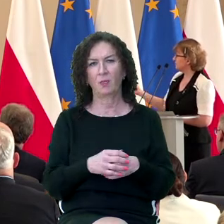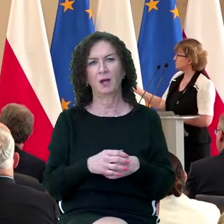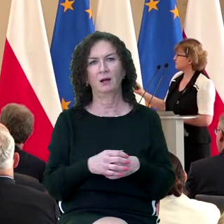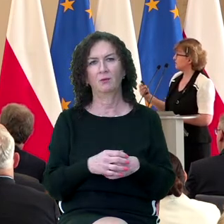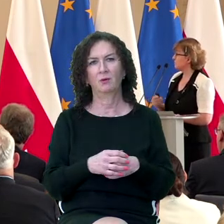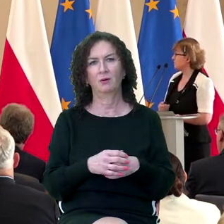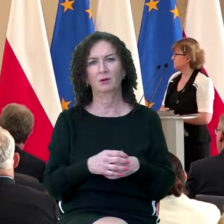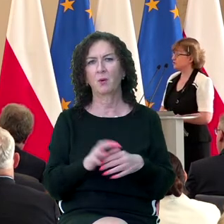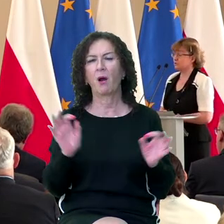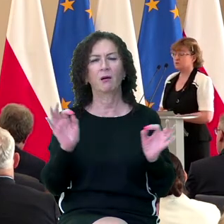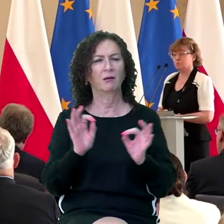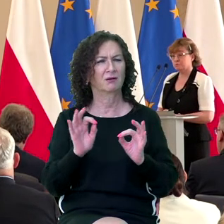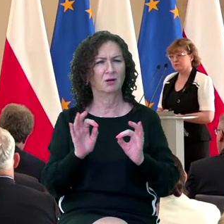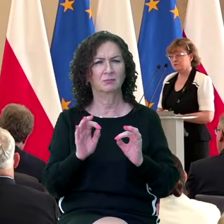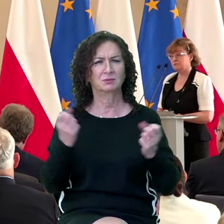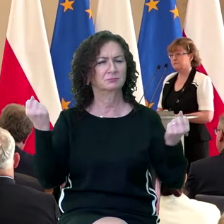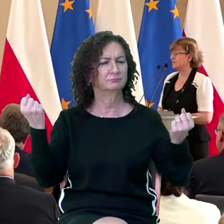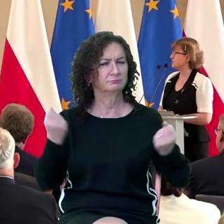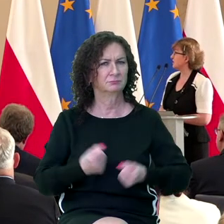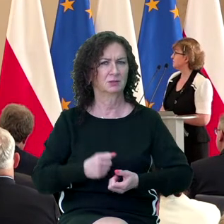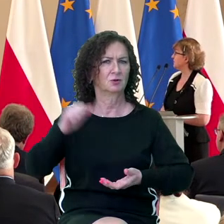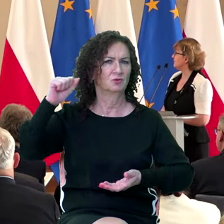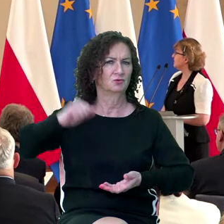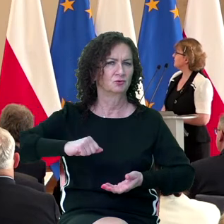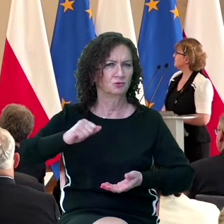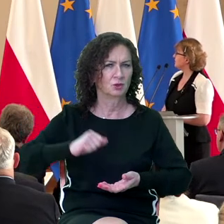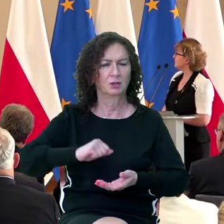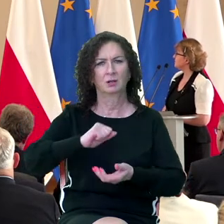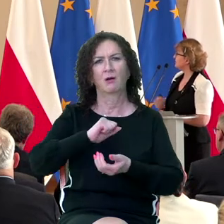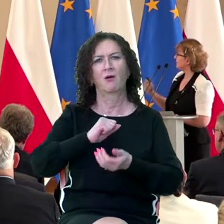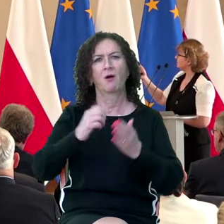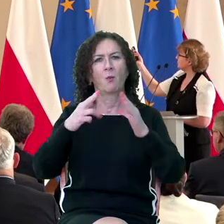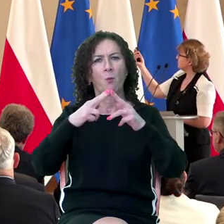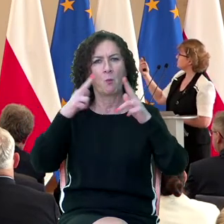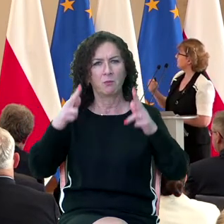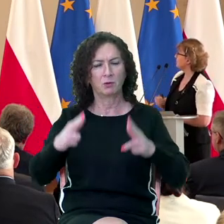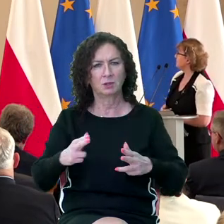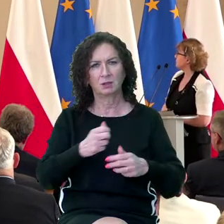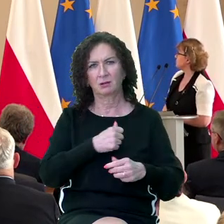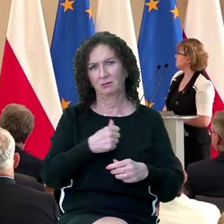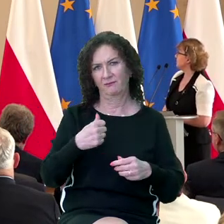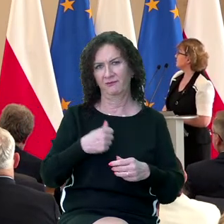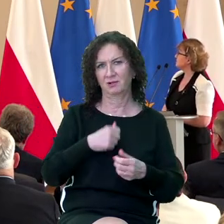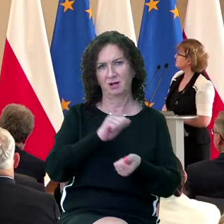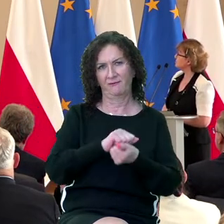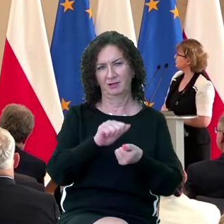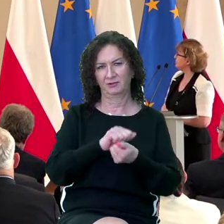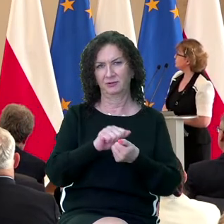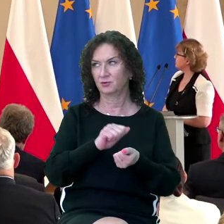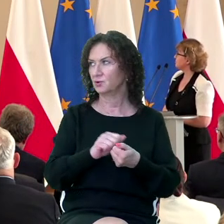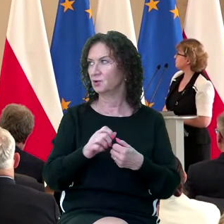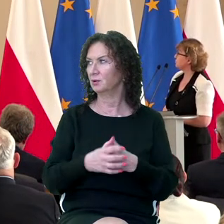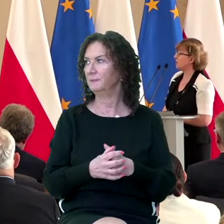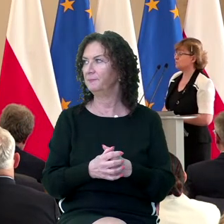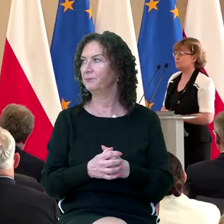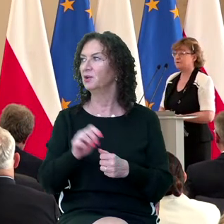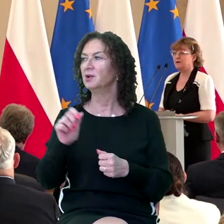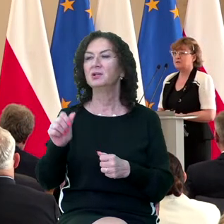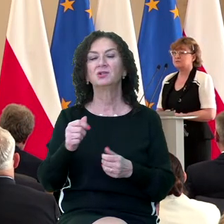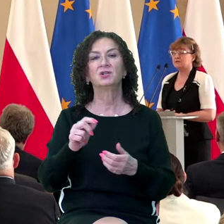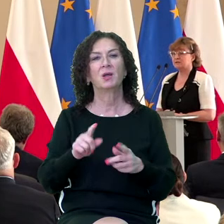katastrofalnie zostały zniszczone budynki w Warszawie, jakie straty, to jest taki nasz jeden z symbolicznych